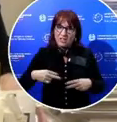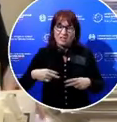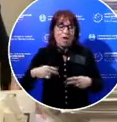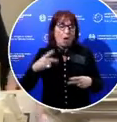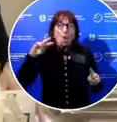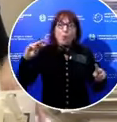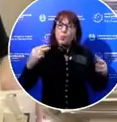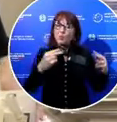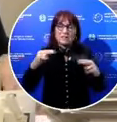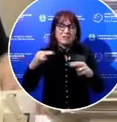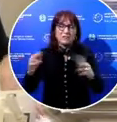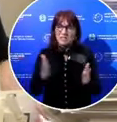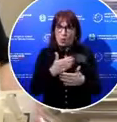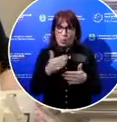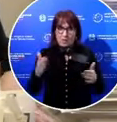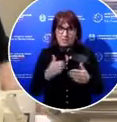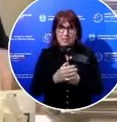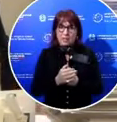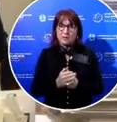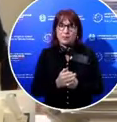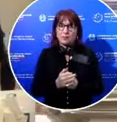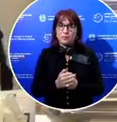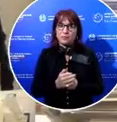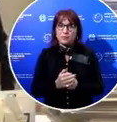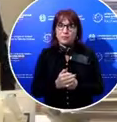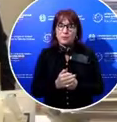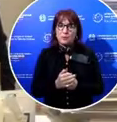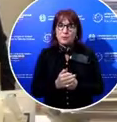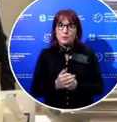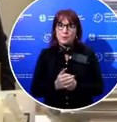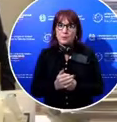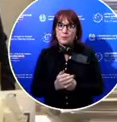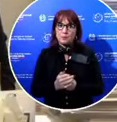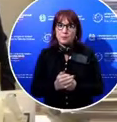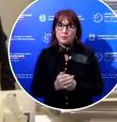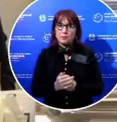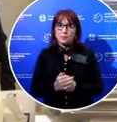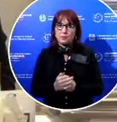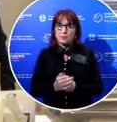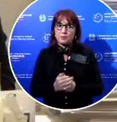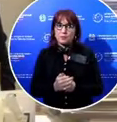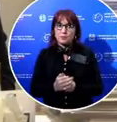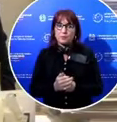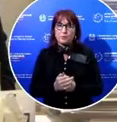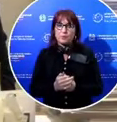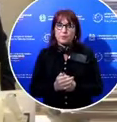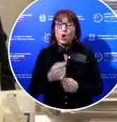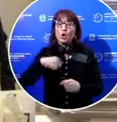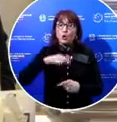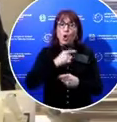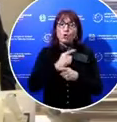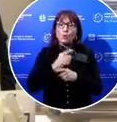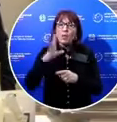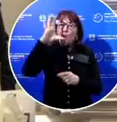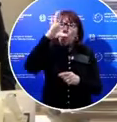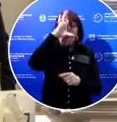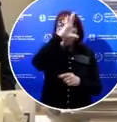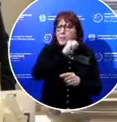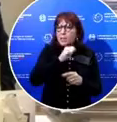di vista. Ne avremo definitivamente ragione solo quando si comprenderà fino in